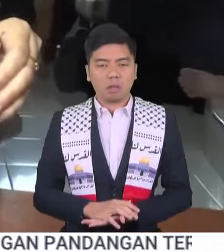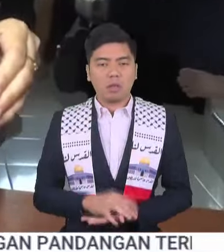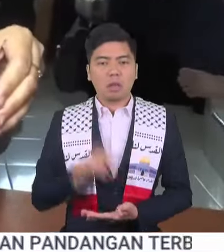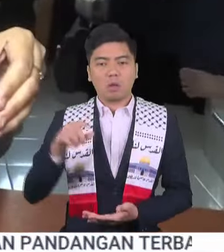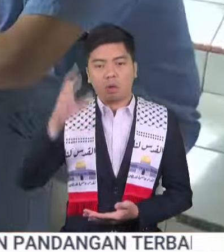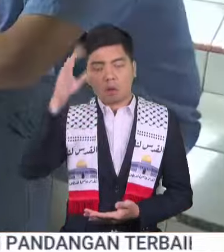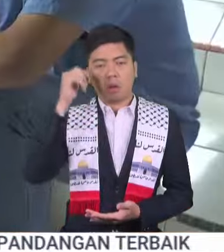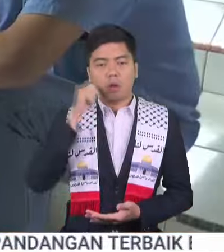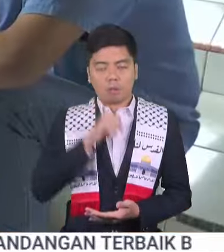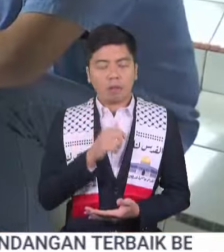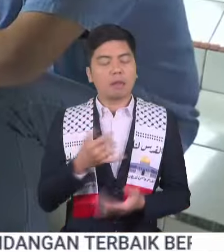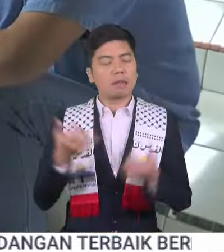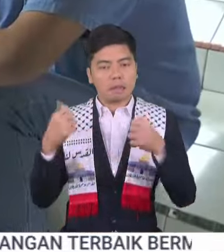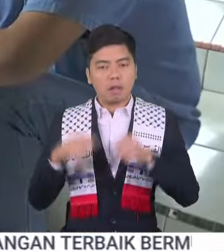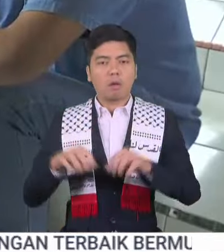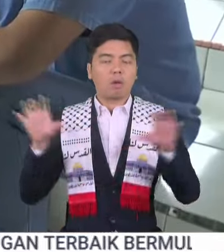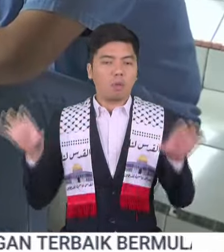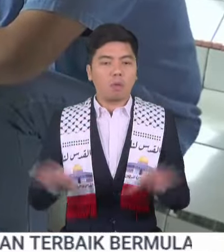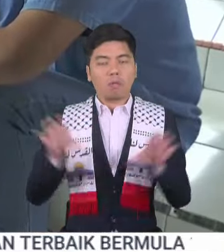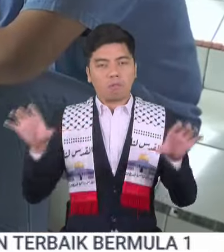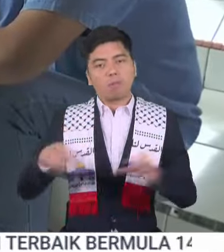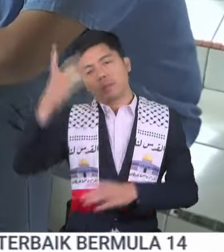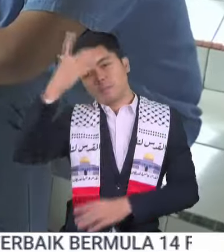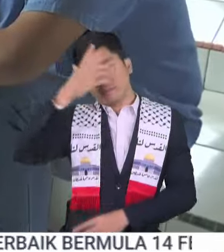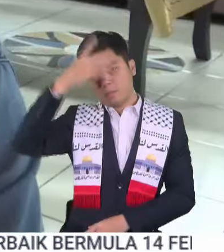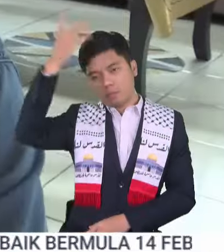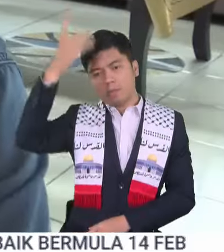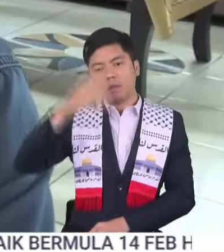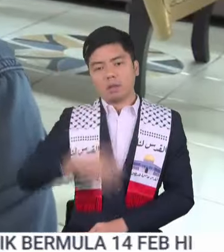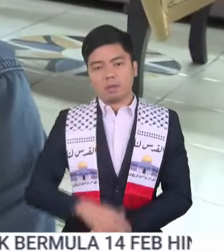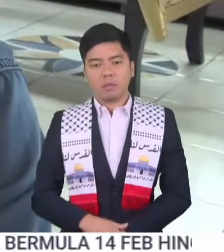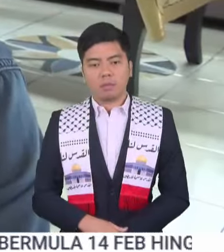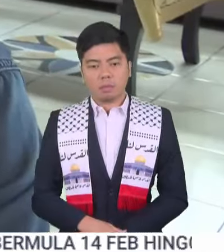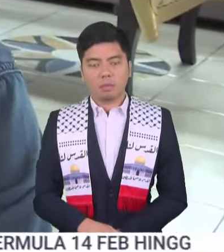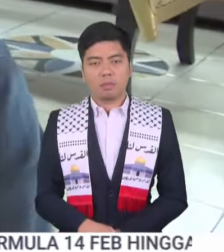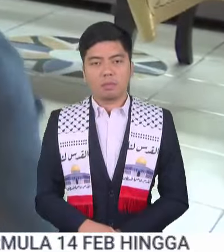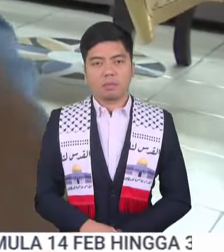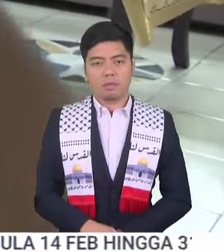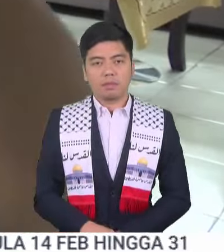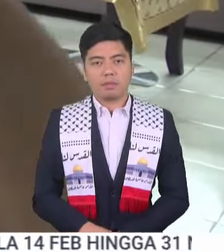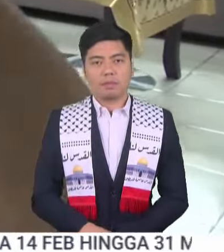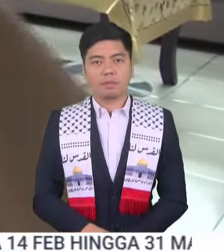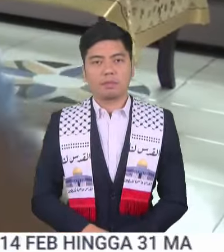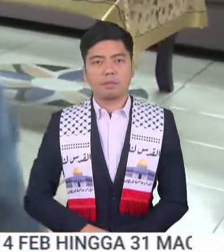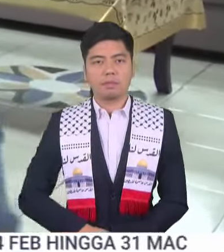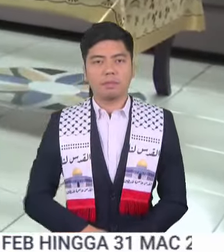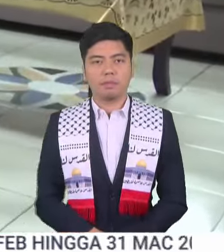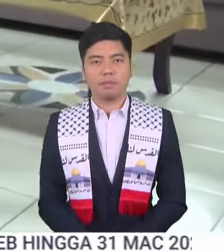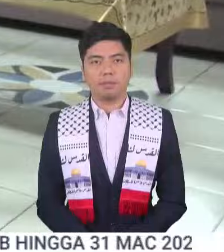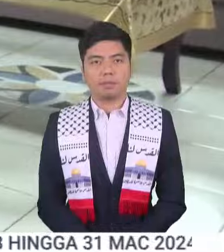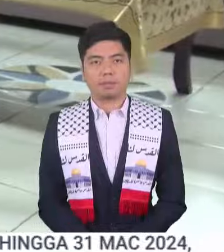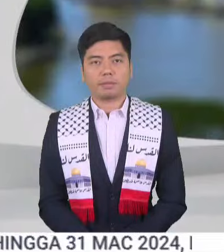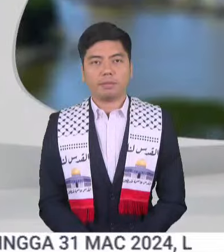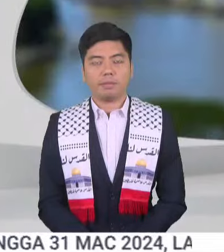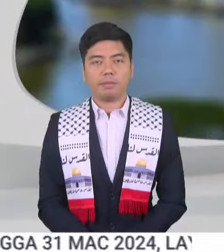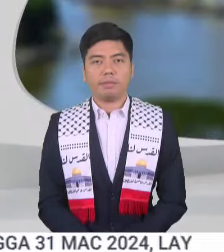dan isteri akan terus menghasilkan songkok warisan ini. Syarikin Barin, RTM.